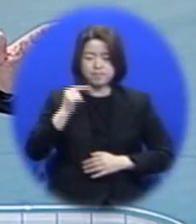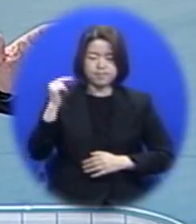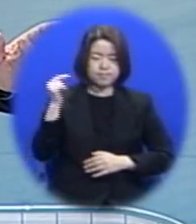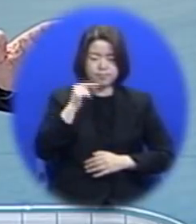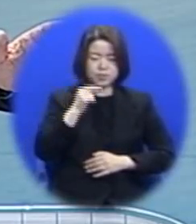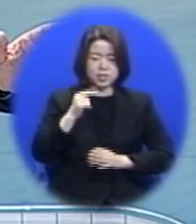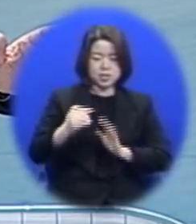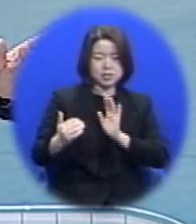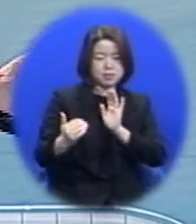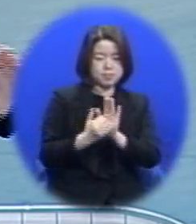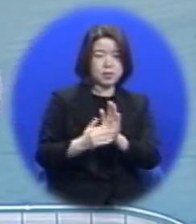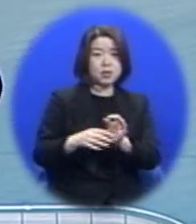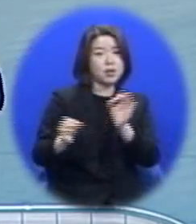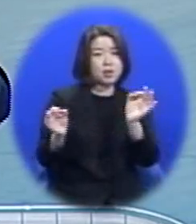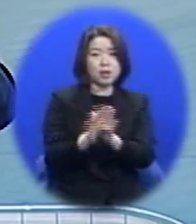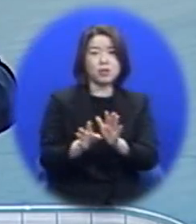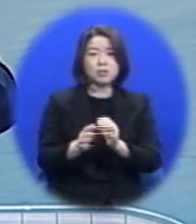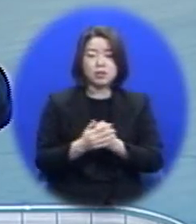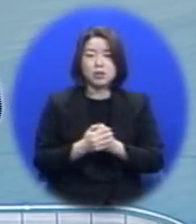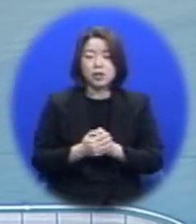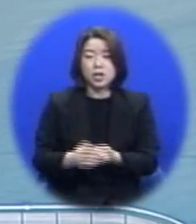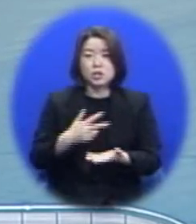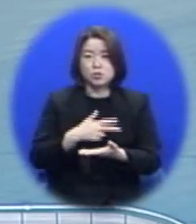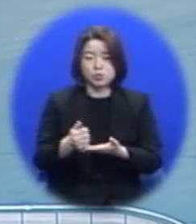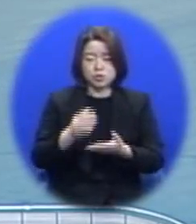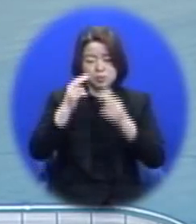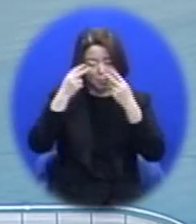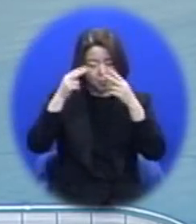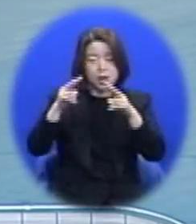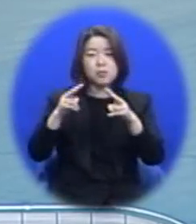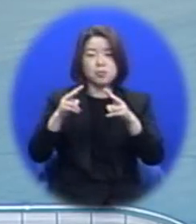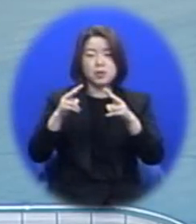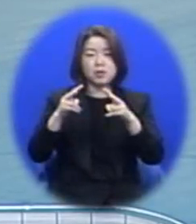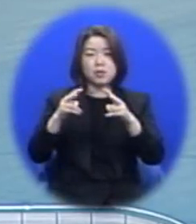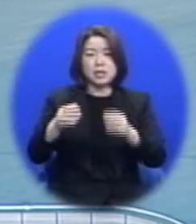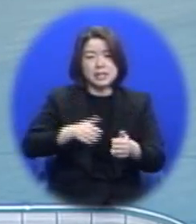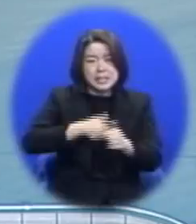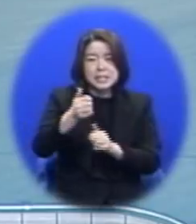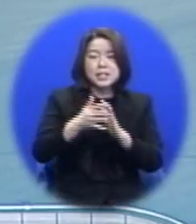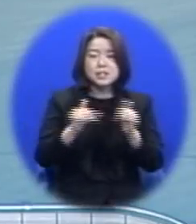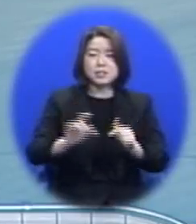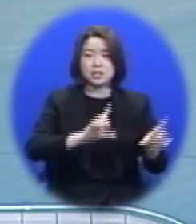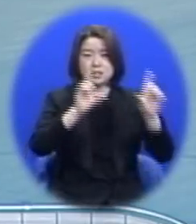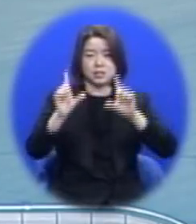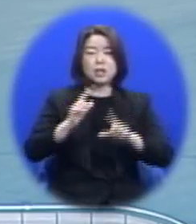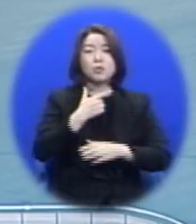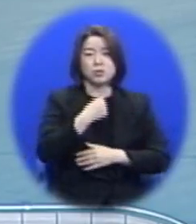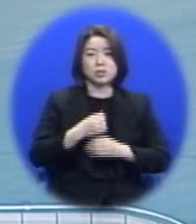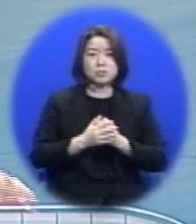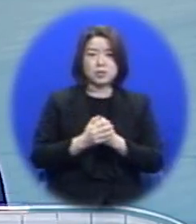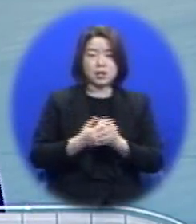제거하겠습니다. 주 예수님을 바라보면서 이기는 자의 삶을 살겠습니다.